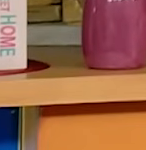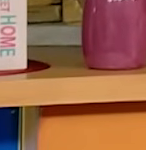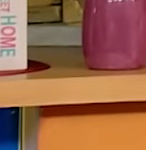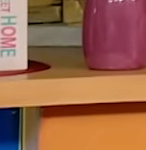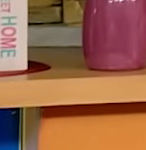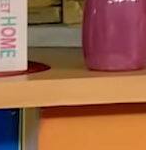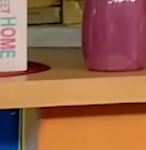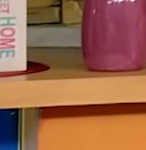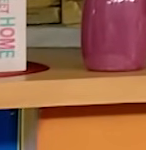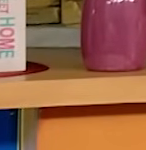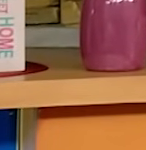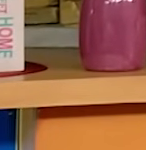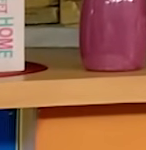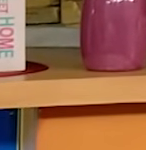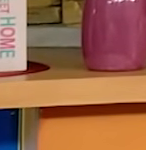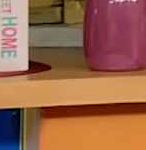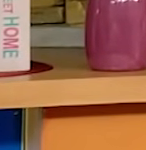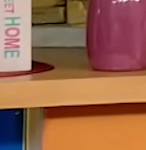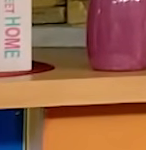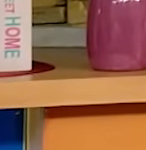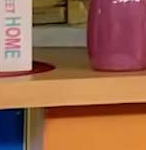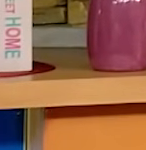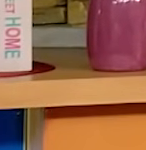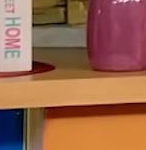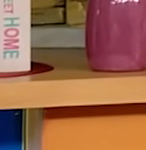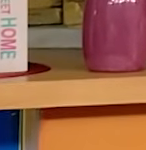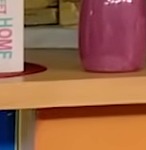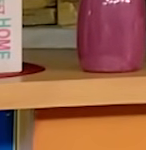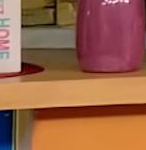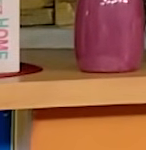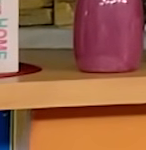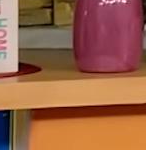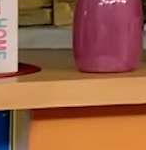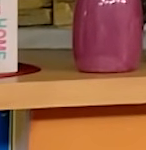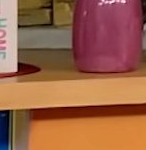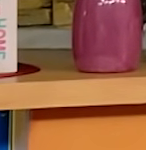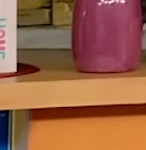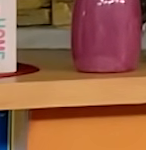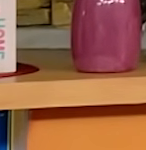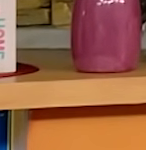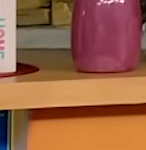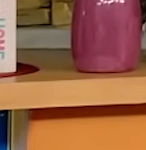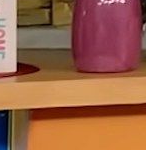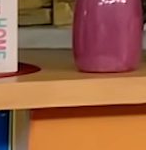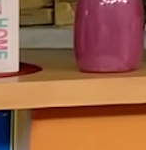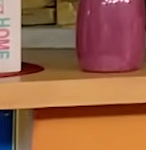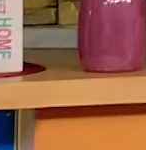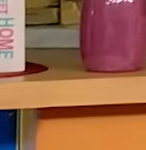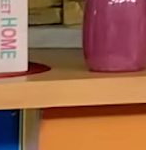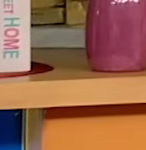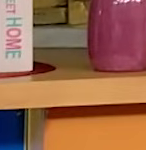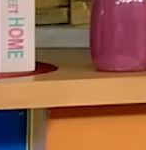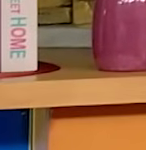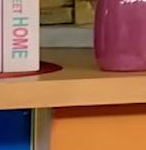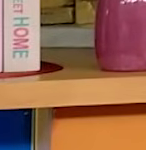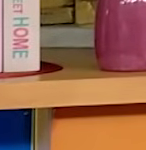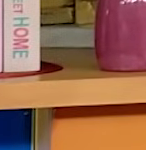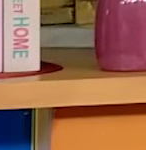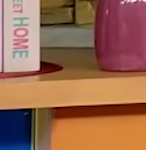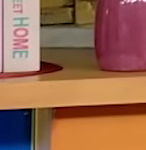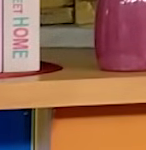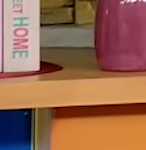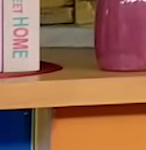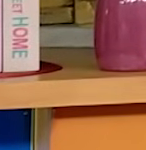sa youtube.com/GMA News. I-click lang ang subscribe button. At sa mga Kapuso Abroad, maaari kaming